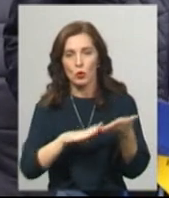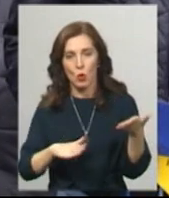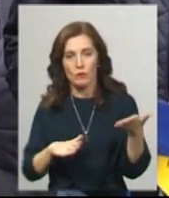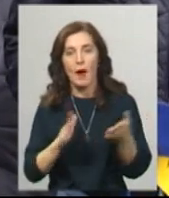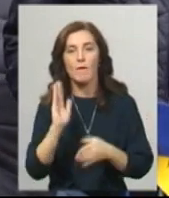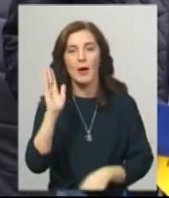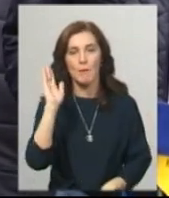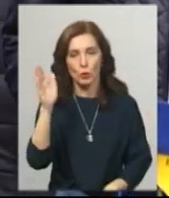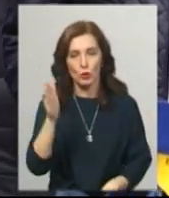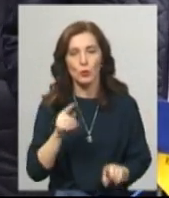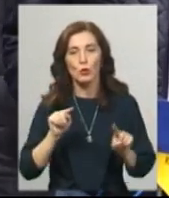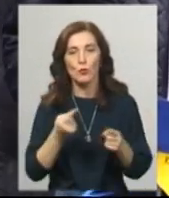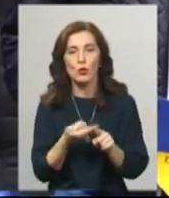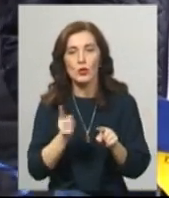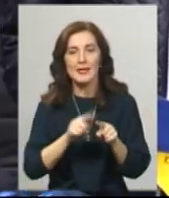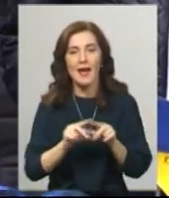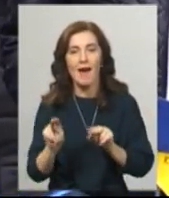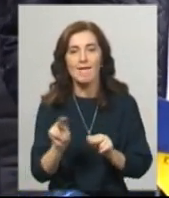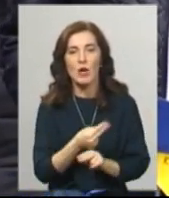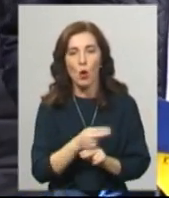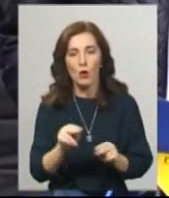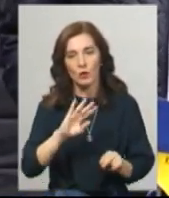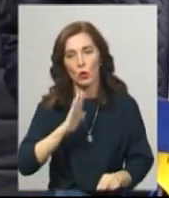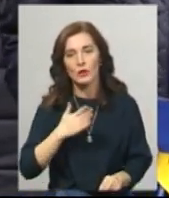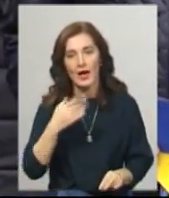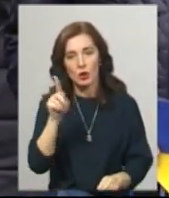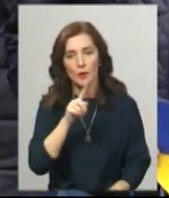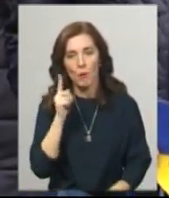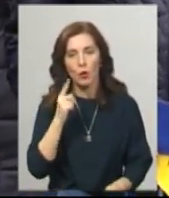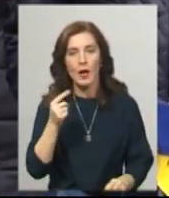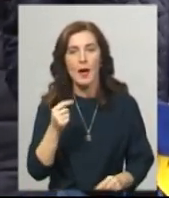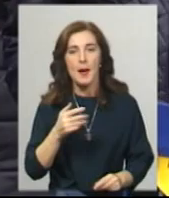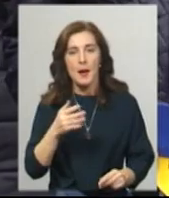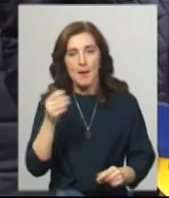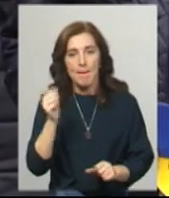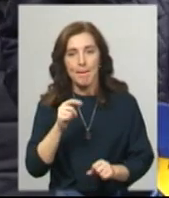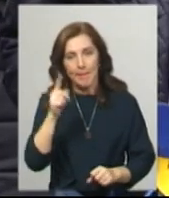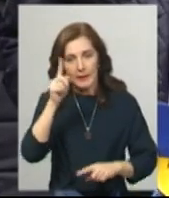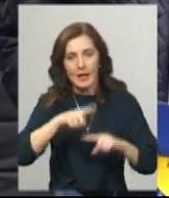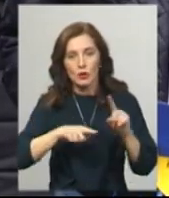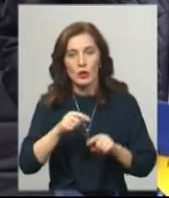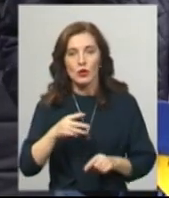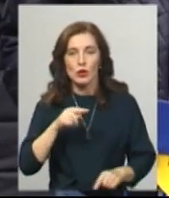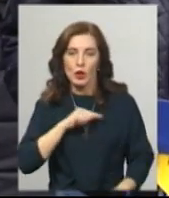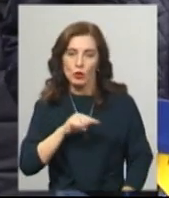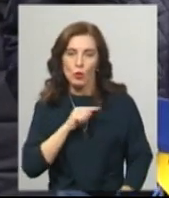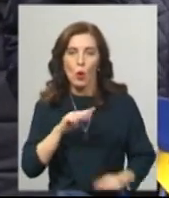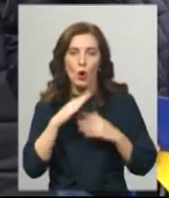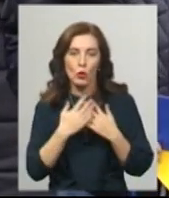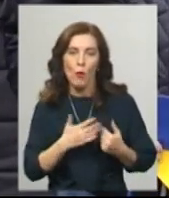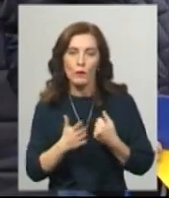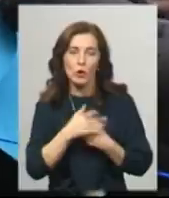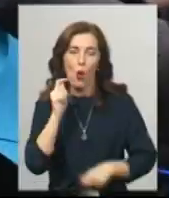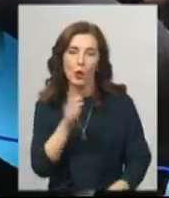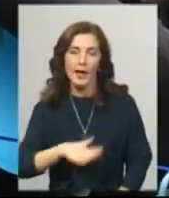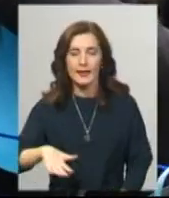в майбутньому, тому що це виховує у нашої молоді патріотичний дух, повагу до цінностей, любов до